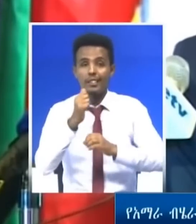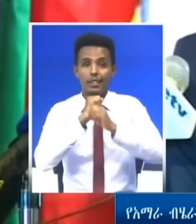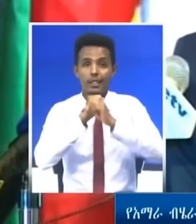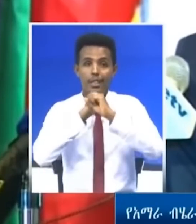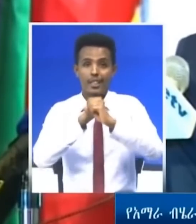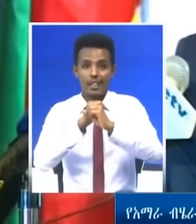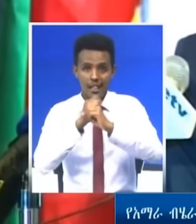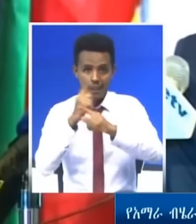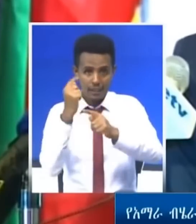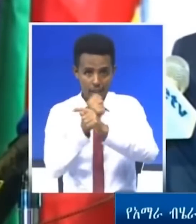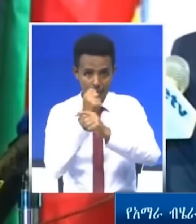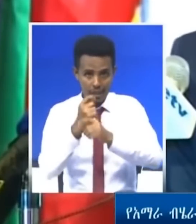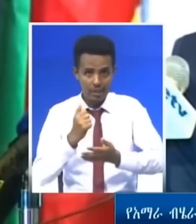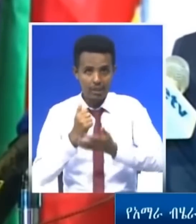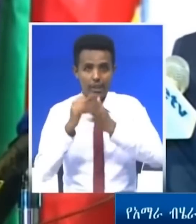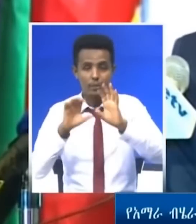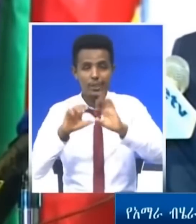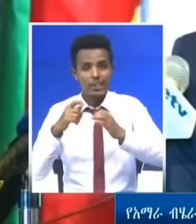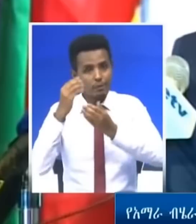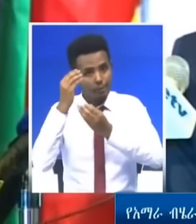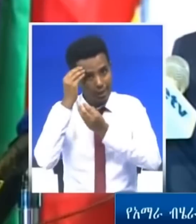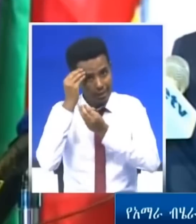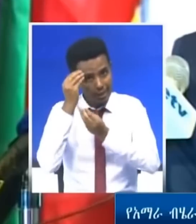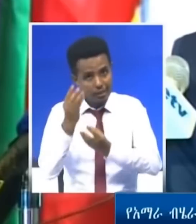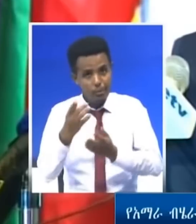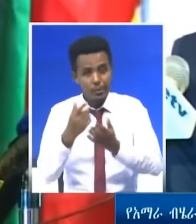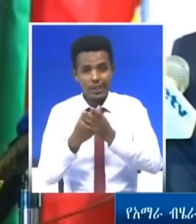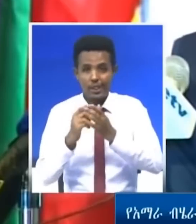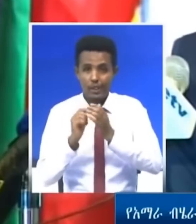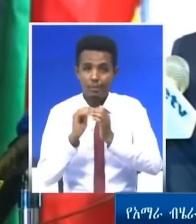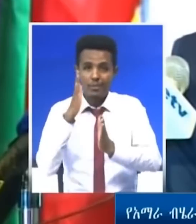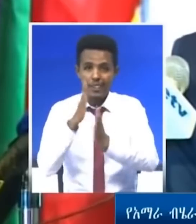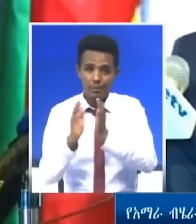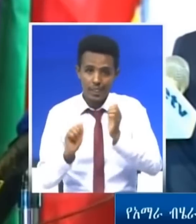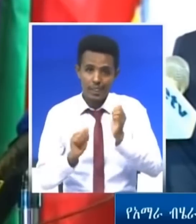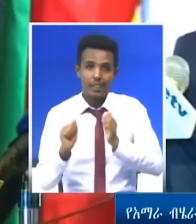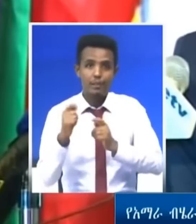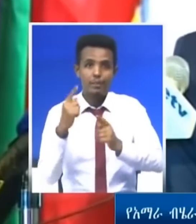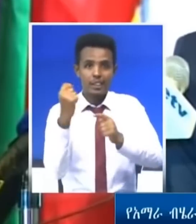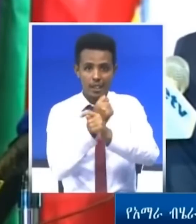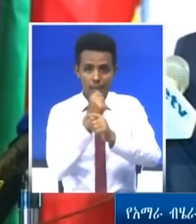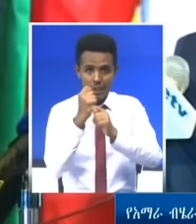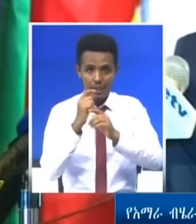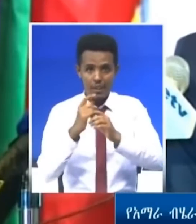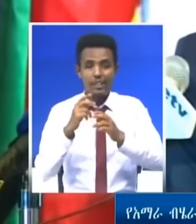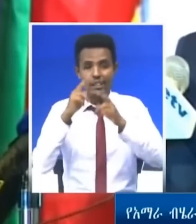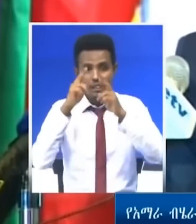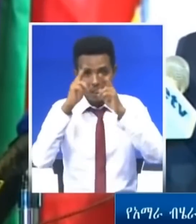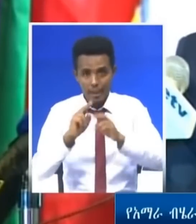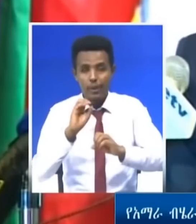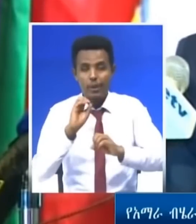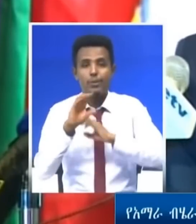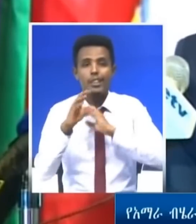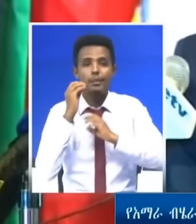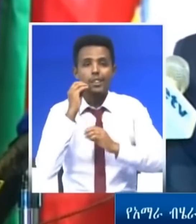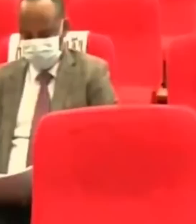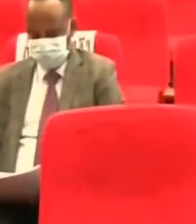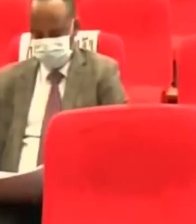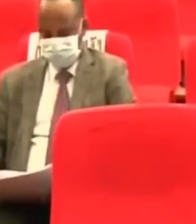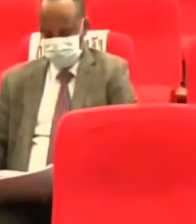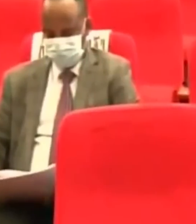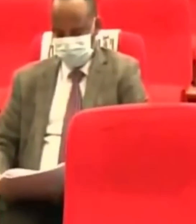እንዲደግፍ ያሳሰብኩ ይህንን መፈጸም ተቀዳሚ ተግባራችን እንደሆነ ለዚህ ለተከበረው ምክር ቤት ለመግለጽ